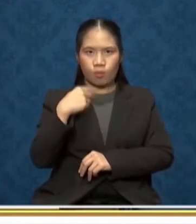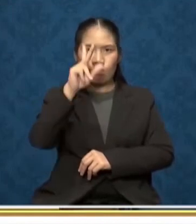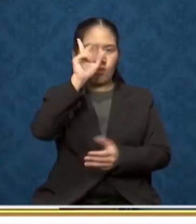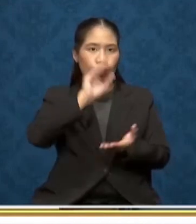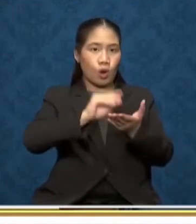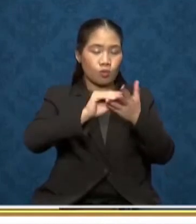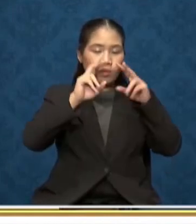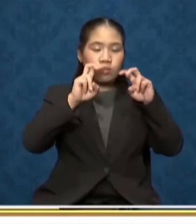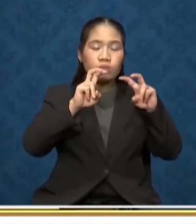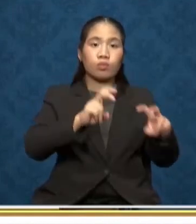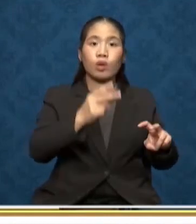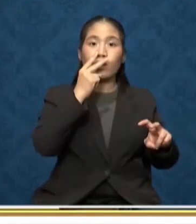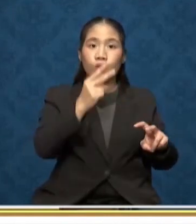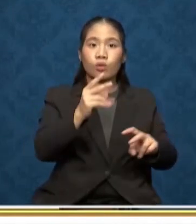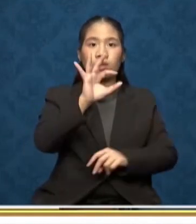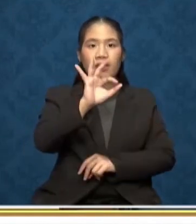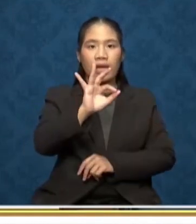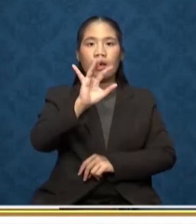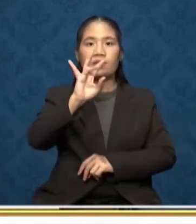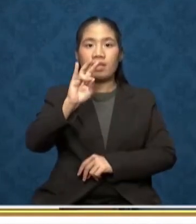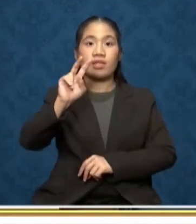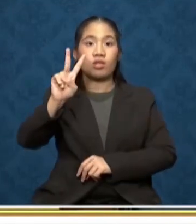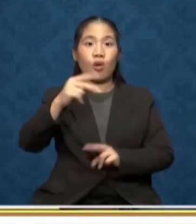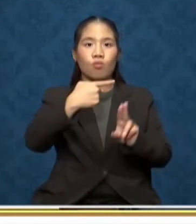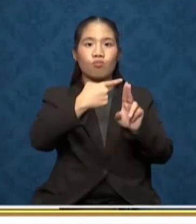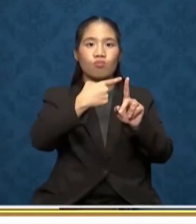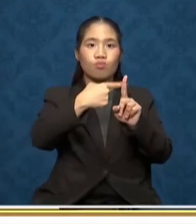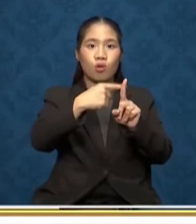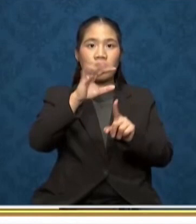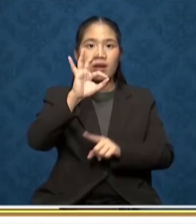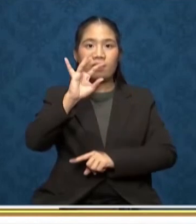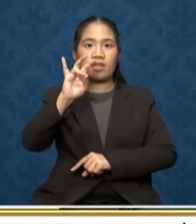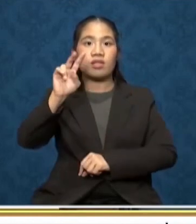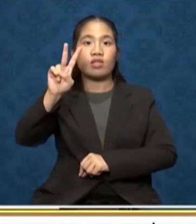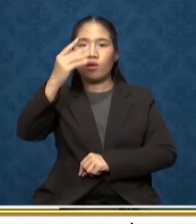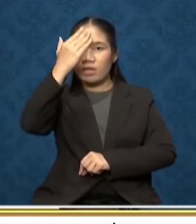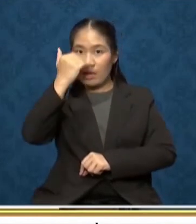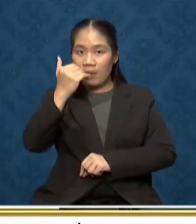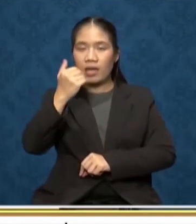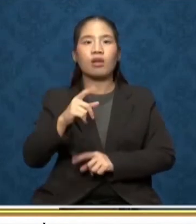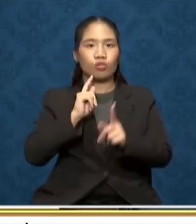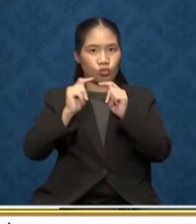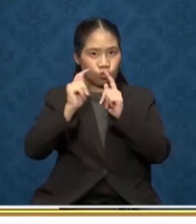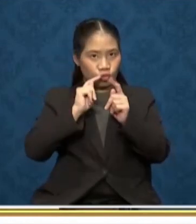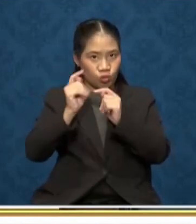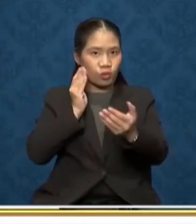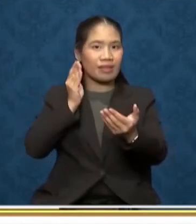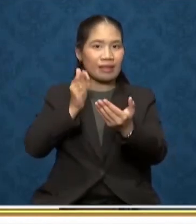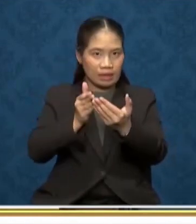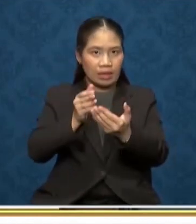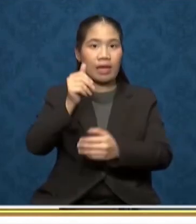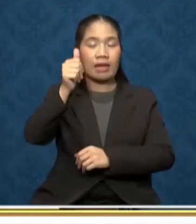รพกดบวกเก้าว alcoholic level conten้วก็โรไปโชคดีครรรัานครับโทรติดครับน้องรับสายครับ